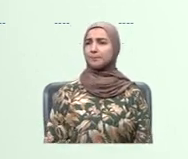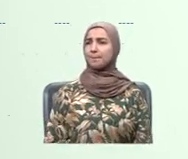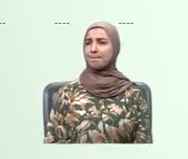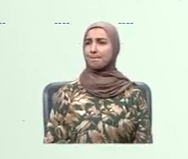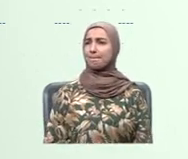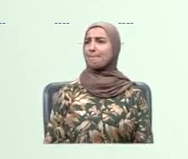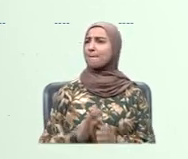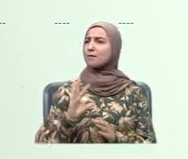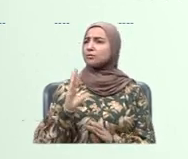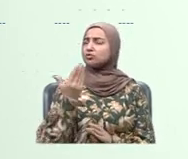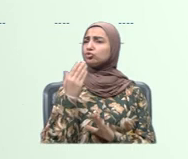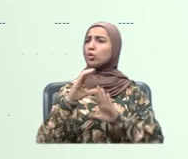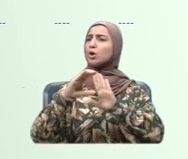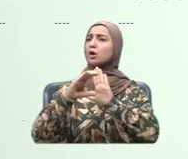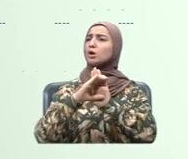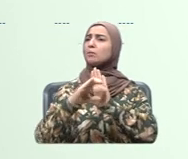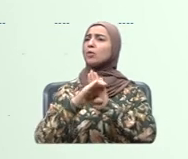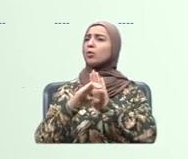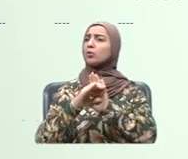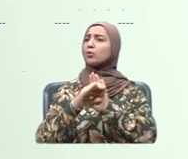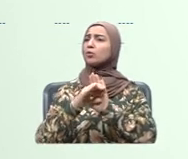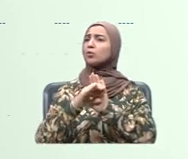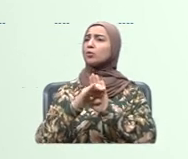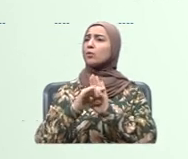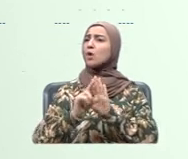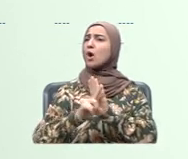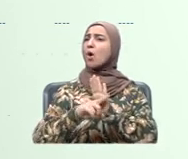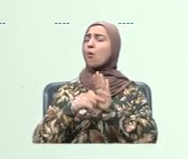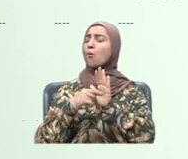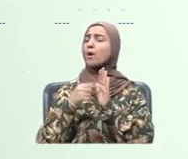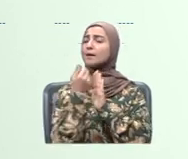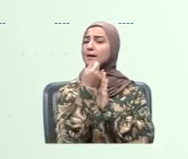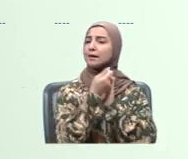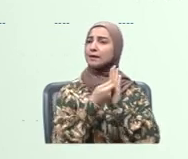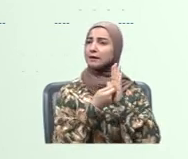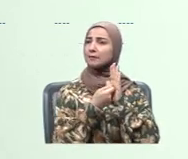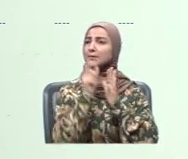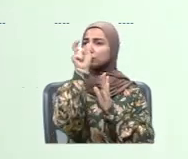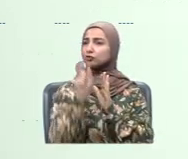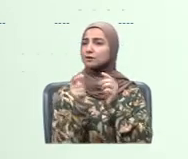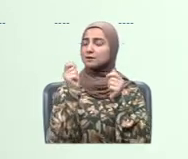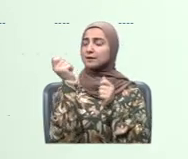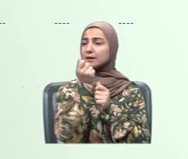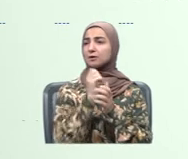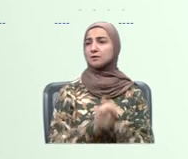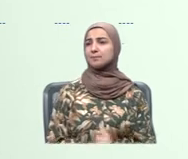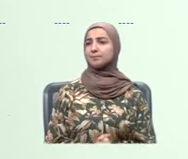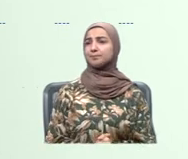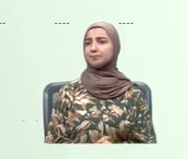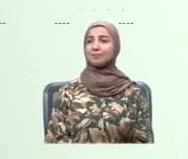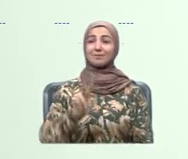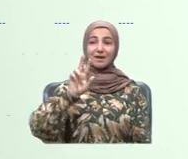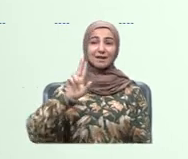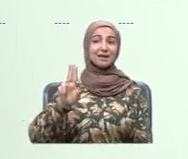منه الكاتب وربط به تعقيبه؟ بما أن قلنا أنه تعقيب